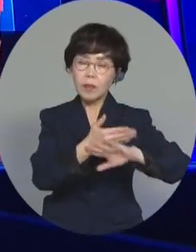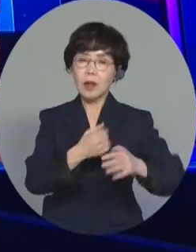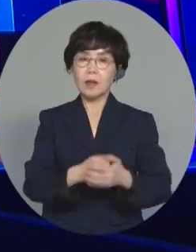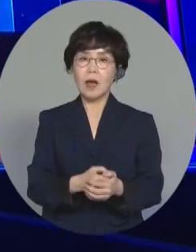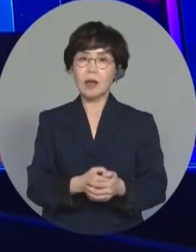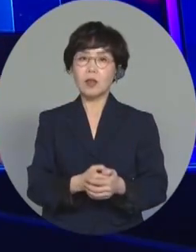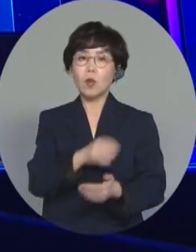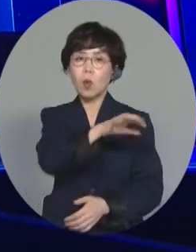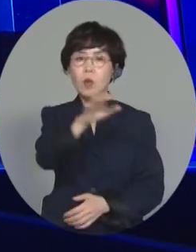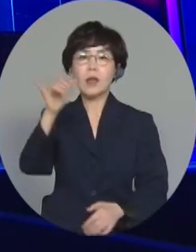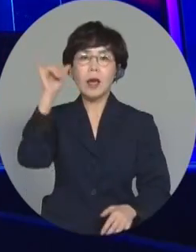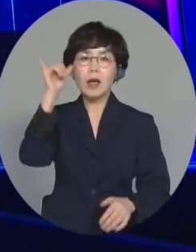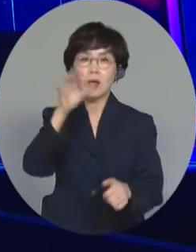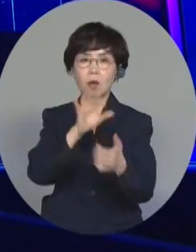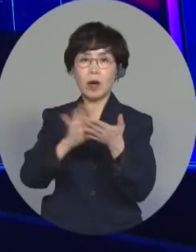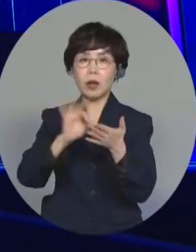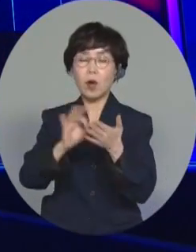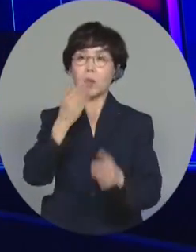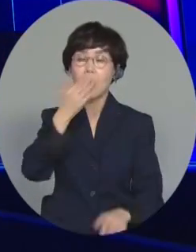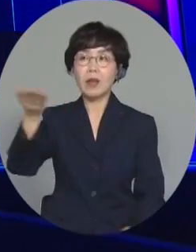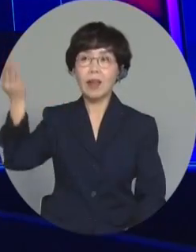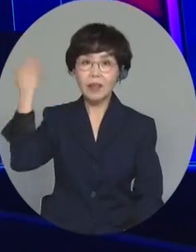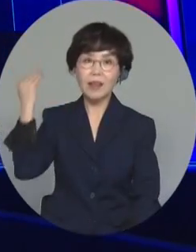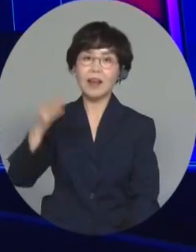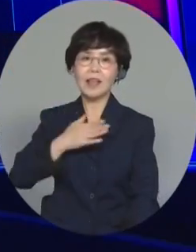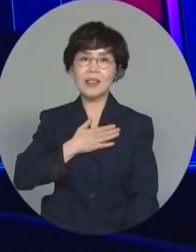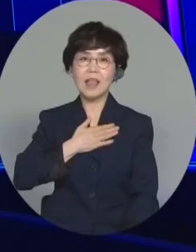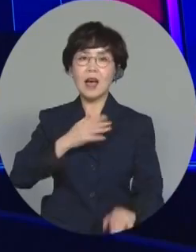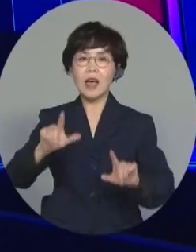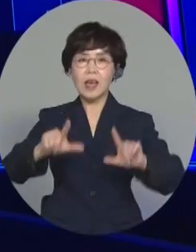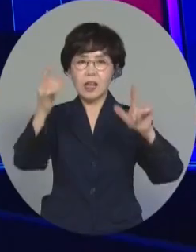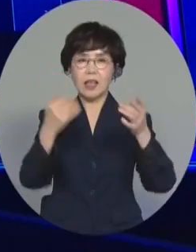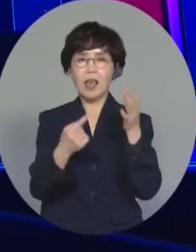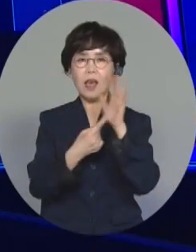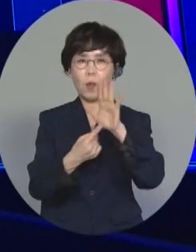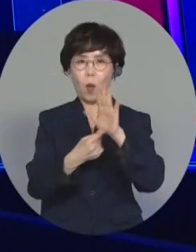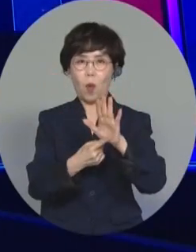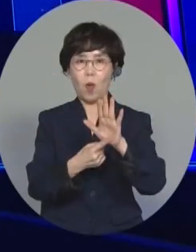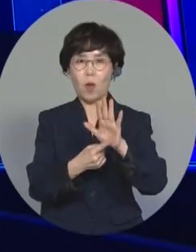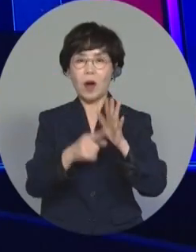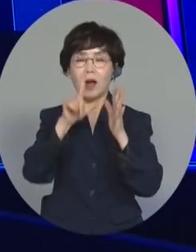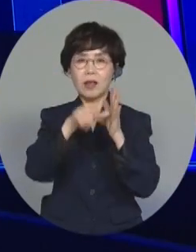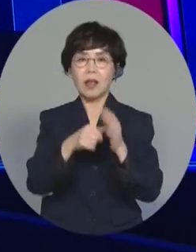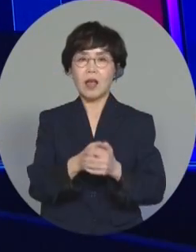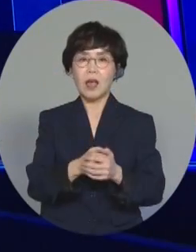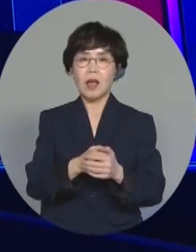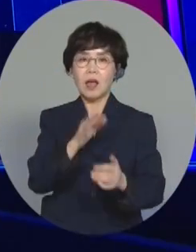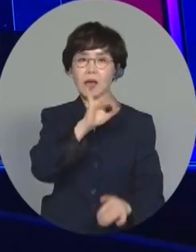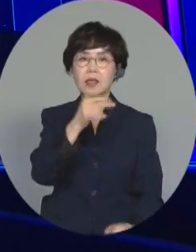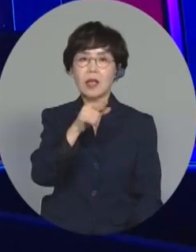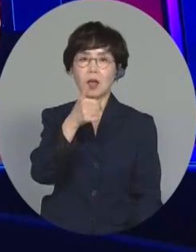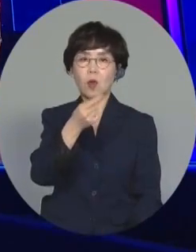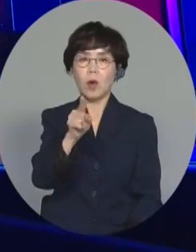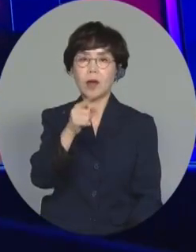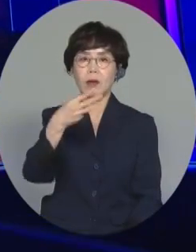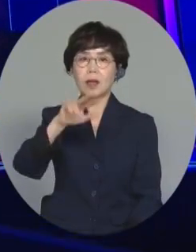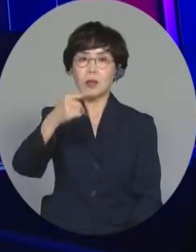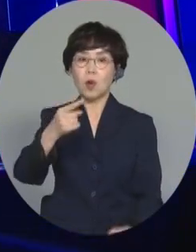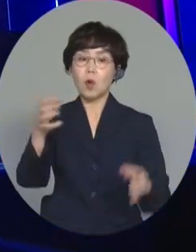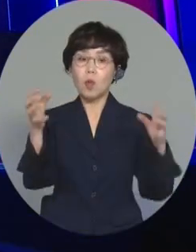프레임워크에서 AI를 활용할 수 있습니다. 예전에 제가 기상 예측에서 이산화탄소 포집과 저장에